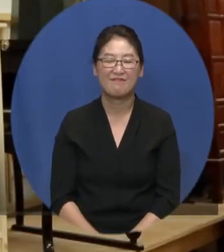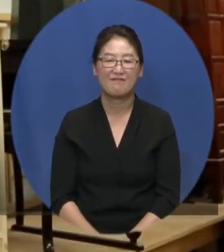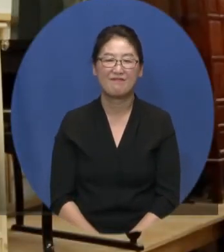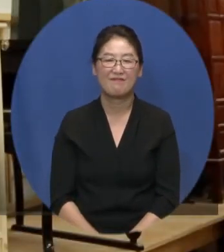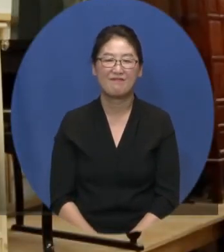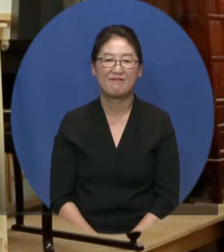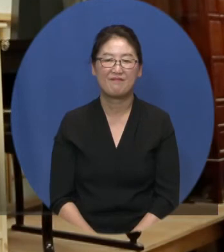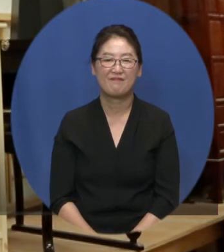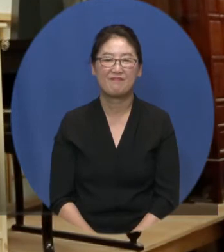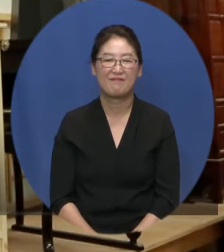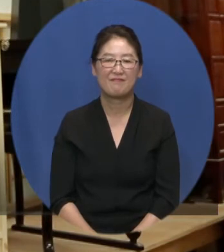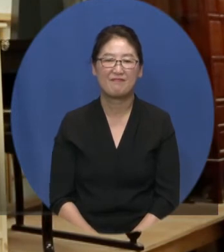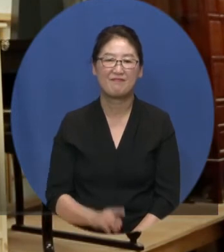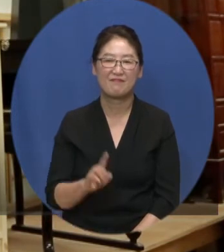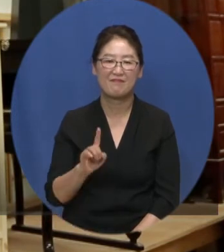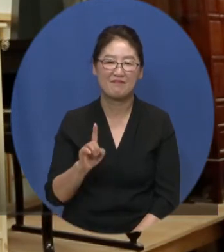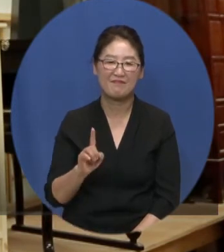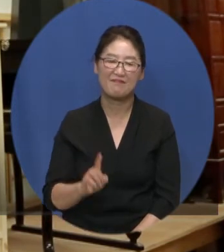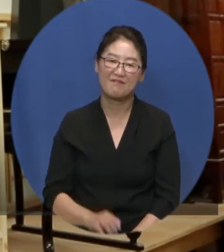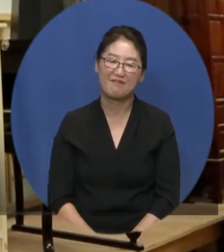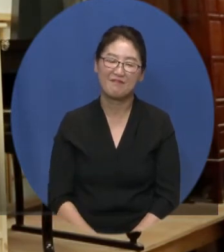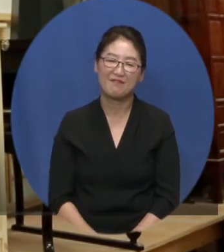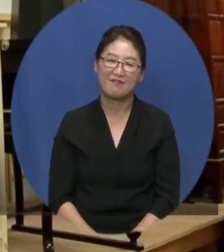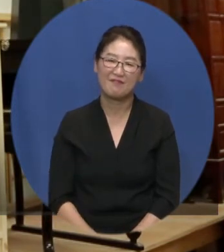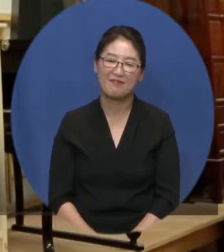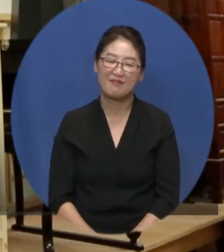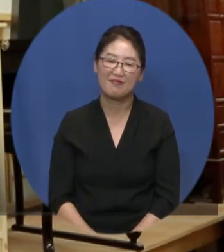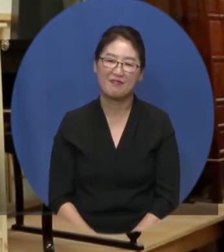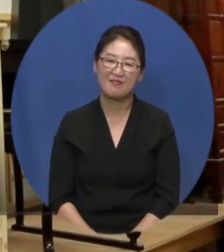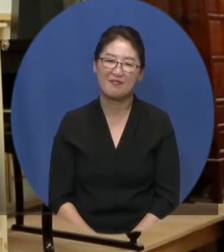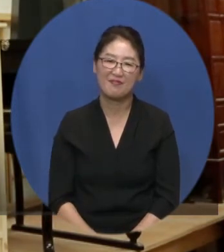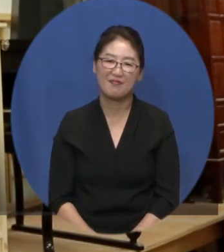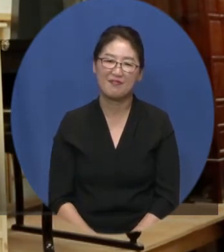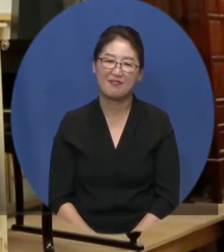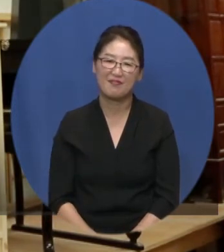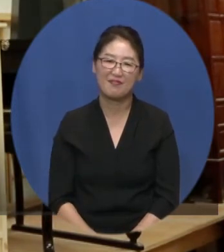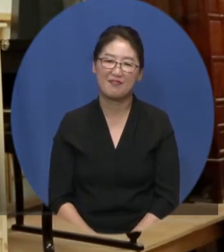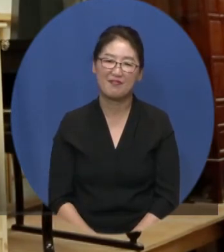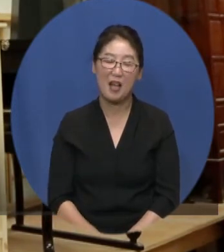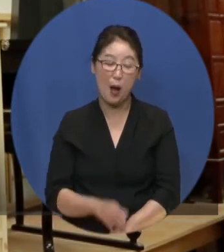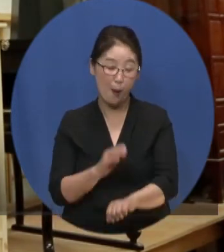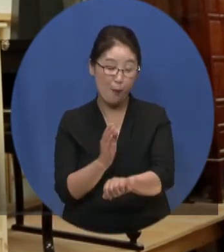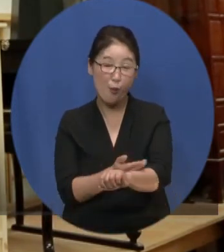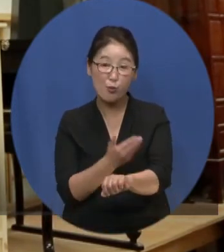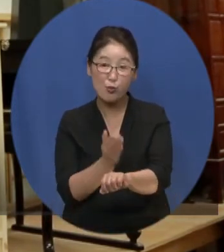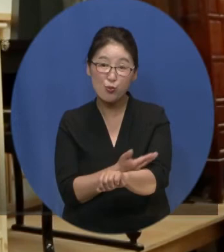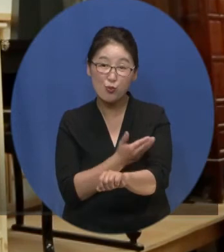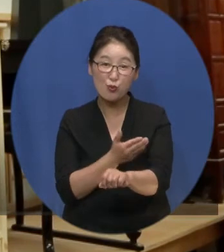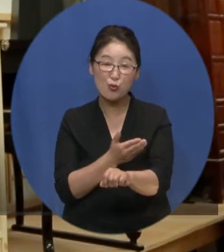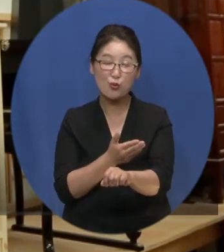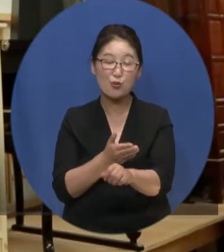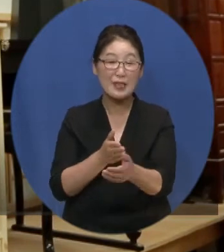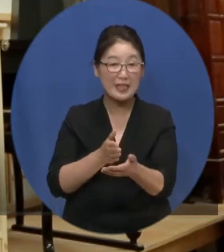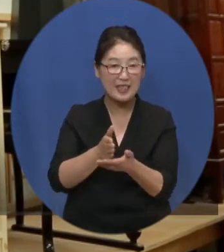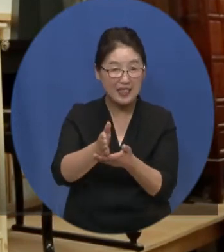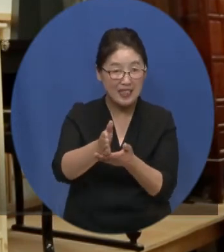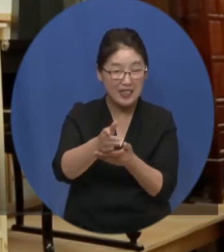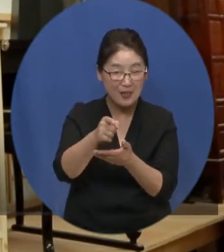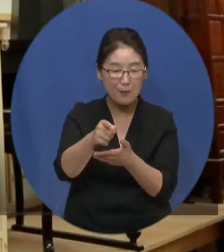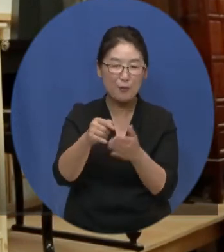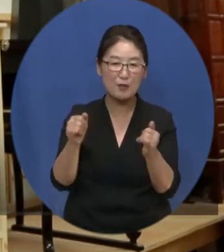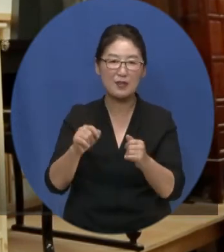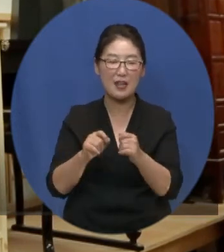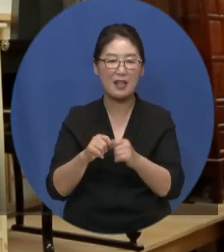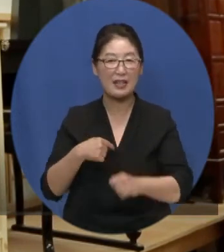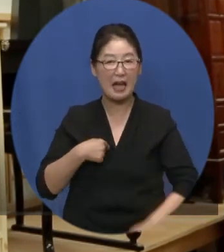예 뭐 아마 있습니다 으 목수 라고 하시면 아마 그런 꿈들 다